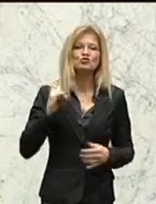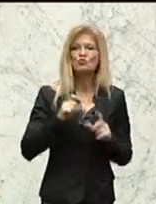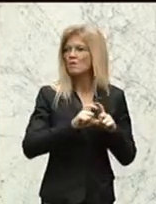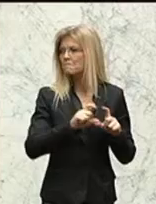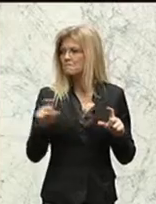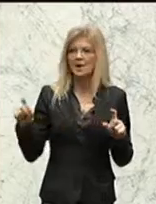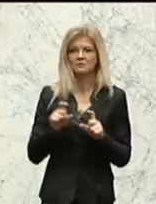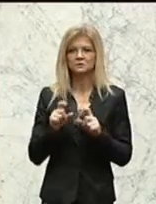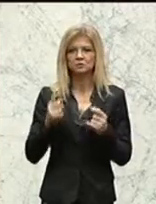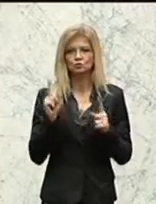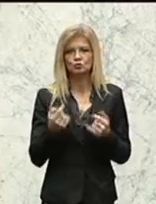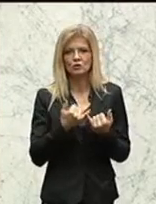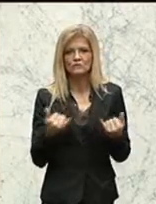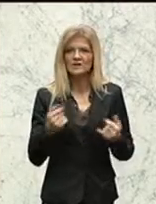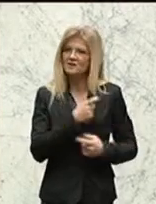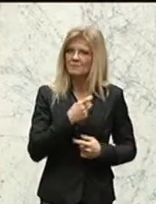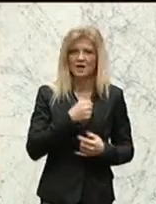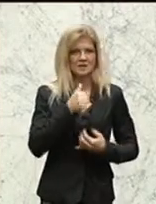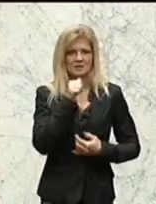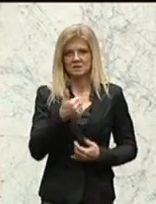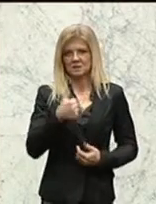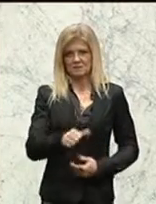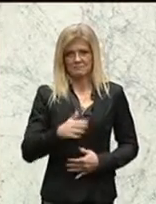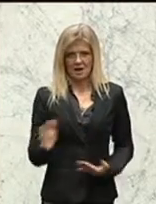uns Freiheitlichen ganz sicher nicht geben.